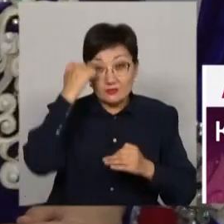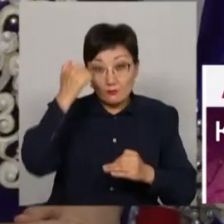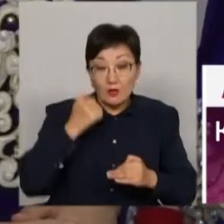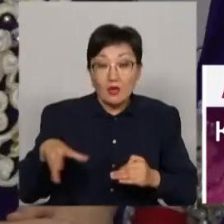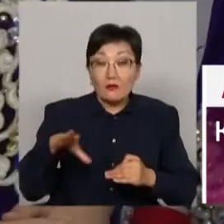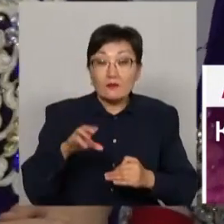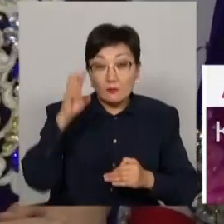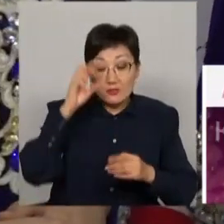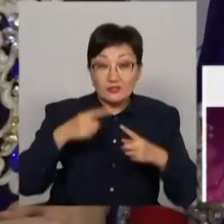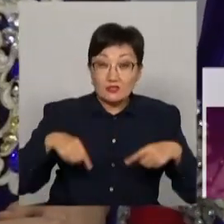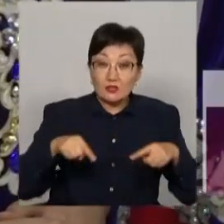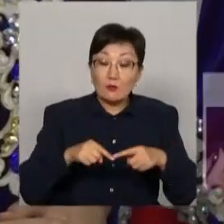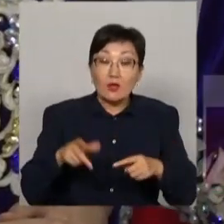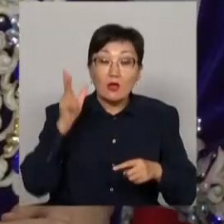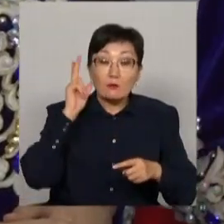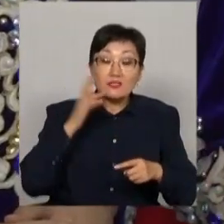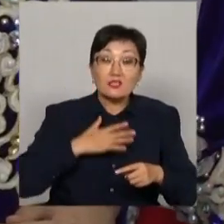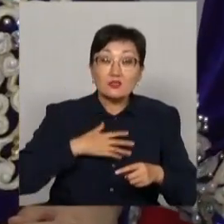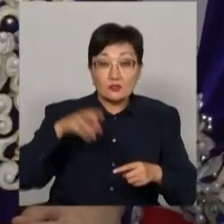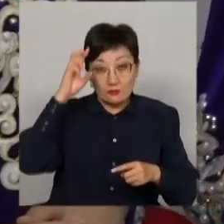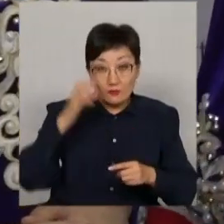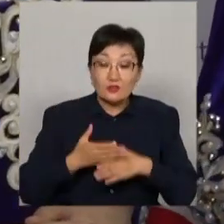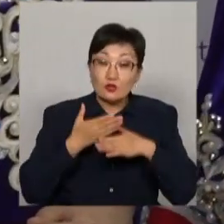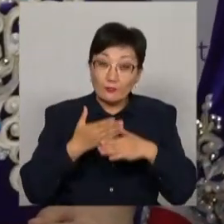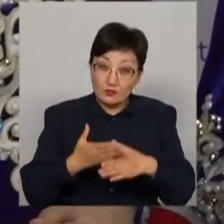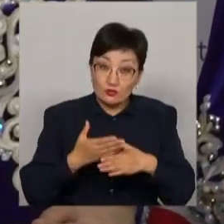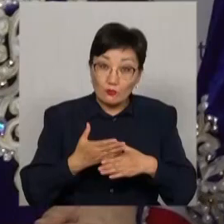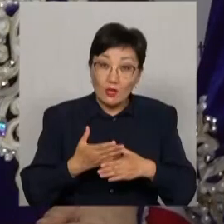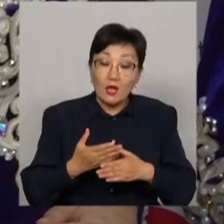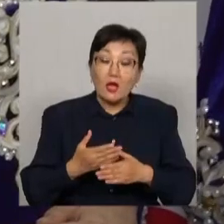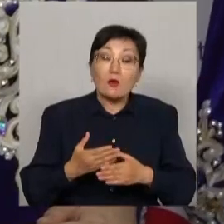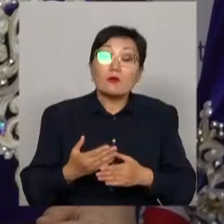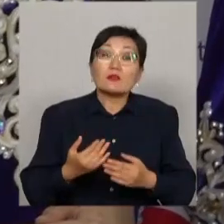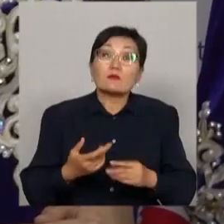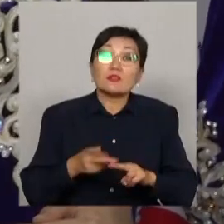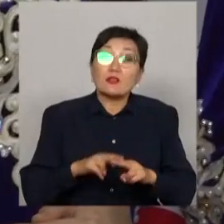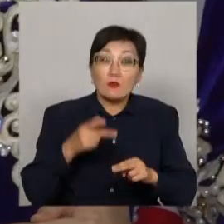все госучреждения и посольства наших стран за оказанную поддержку. Останавливаться на